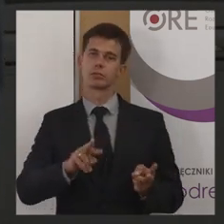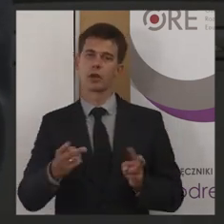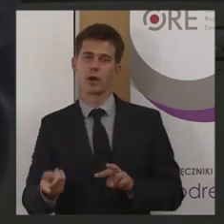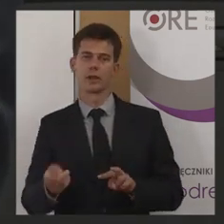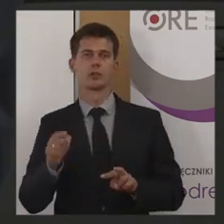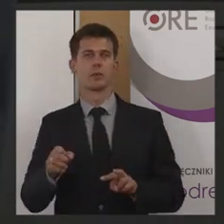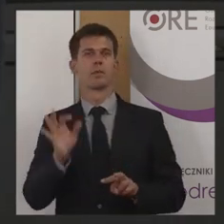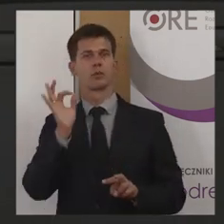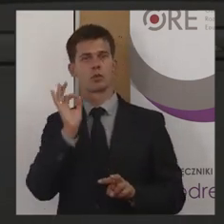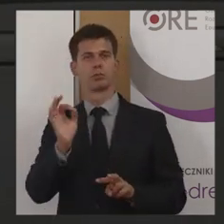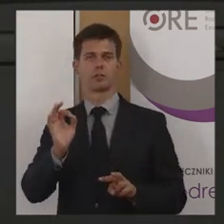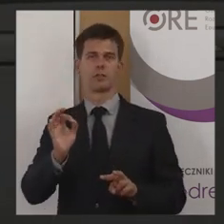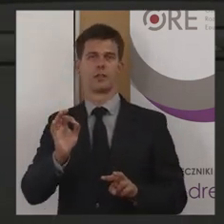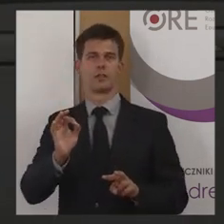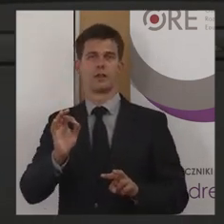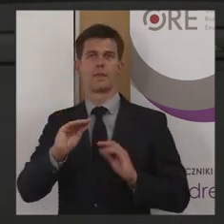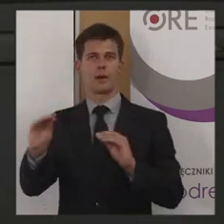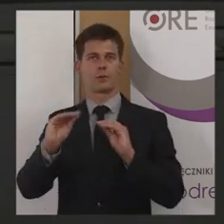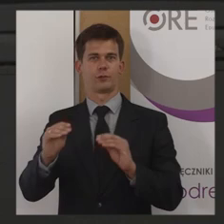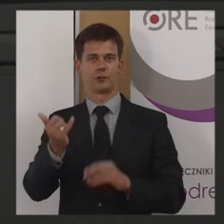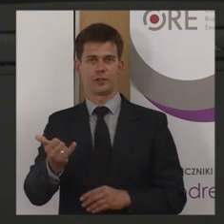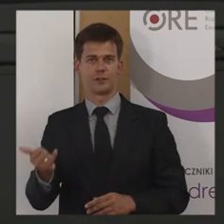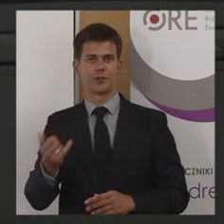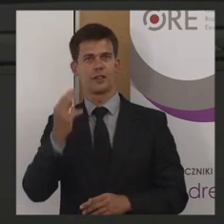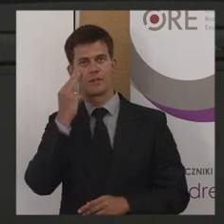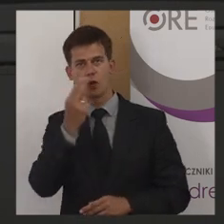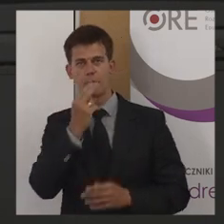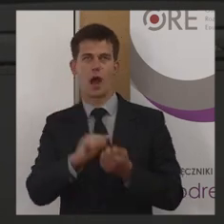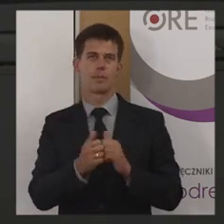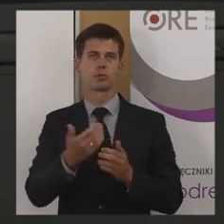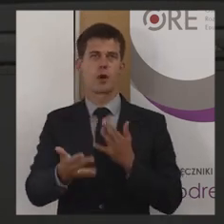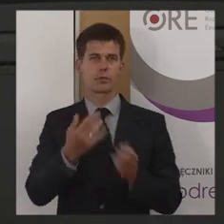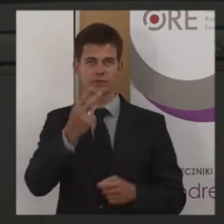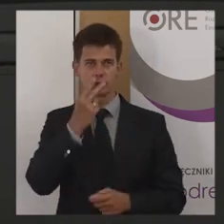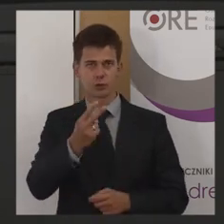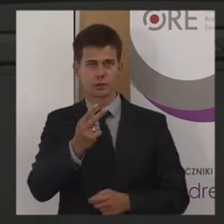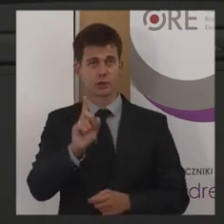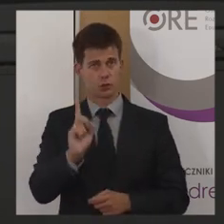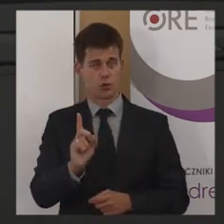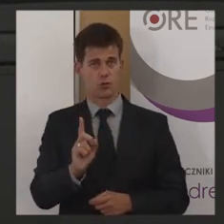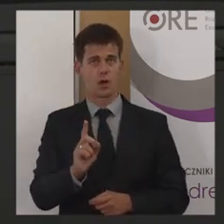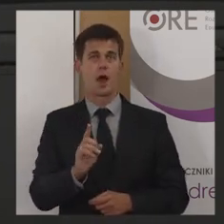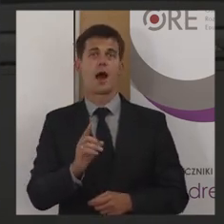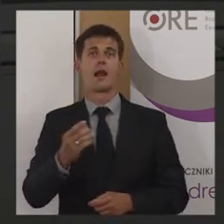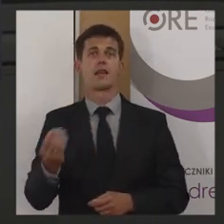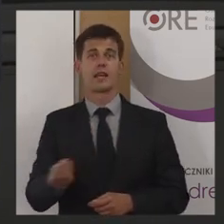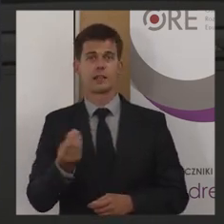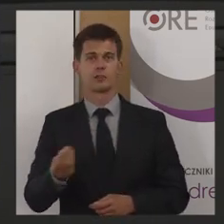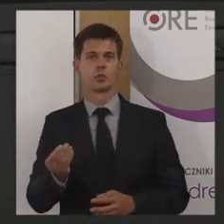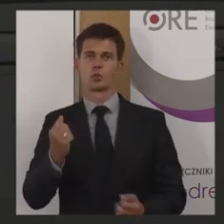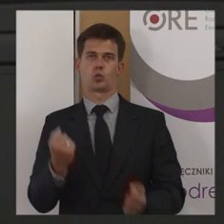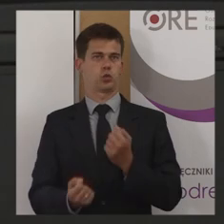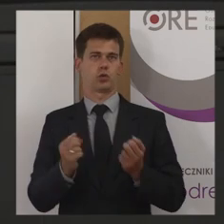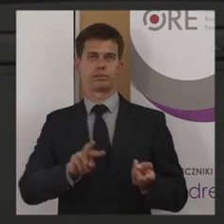elementów, które mamy do przekazania uczniom, na przykład niewidomym czy słabowidzącym, jest bardzo